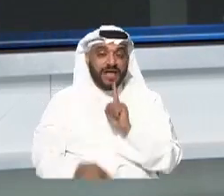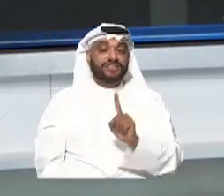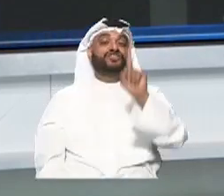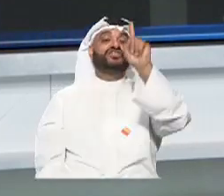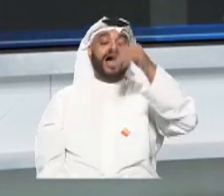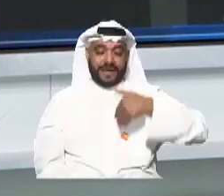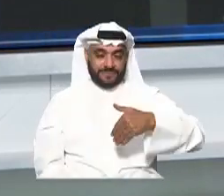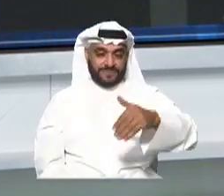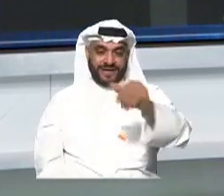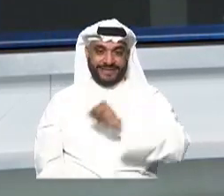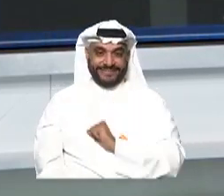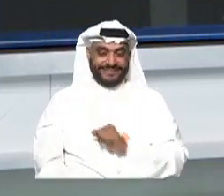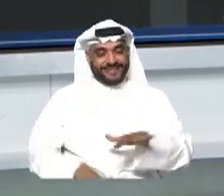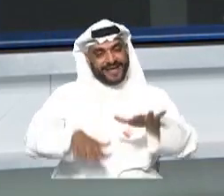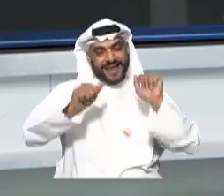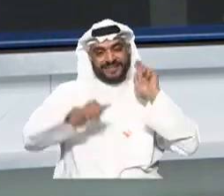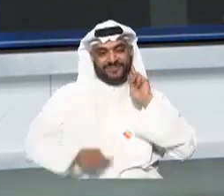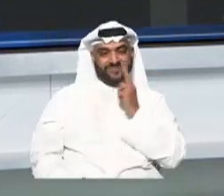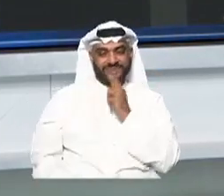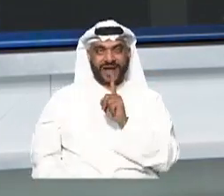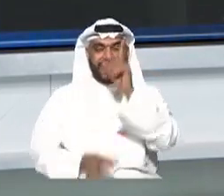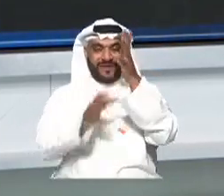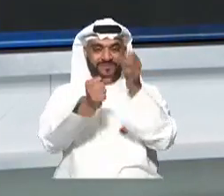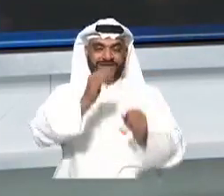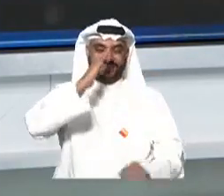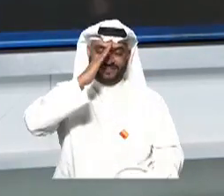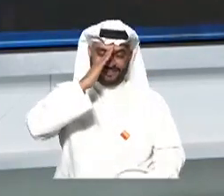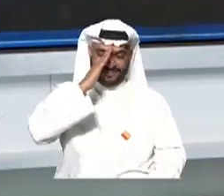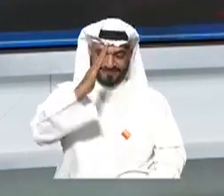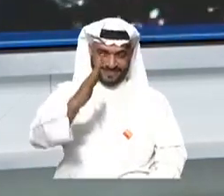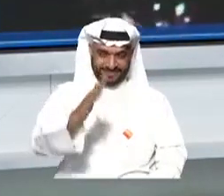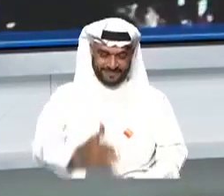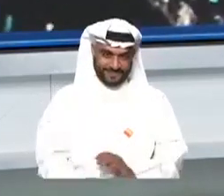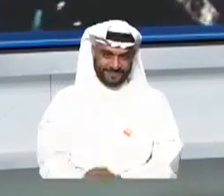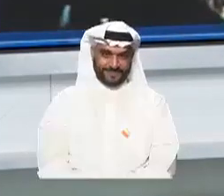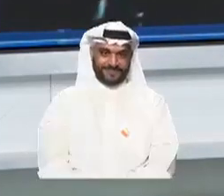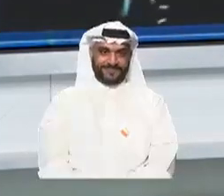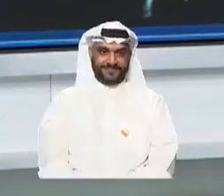تدريجي. نشرتنا الجوية تنتهي وننتقل الآن للطرف الآخر من استديو لاستكمال النشرة.